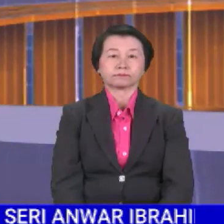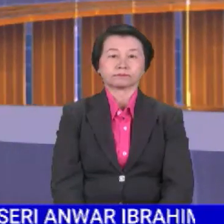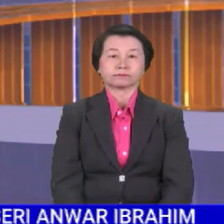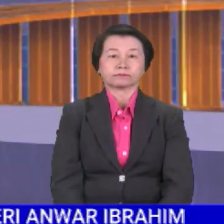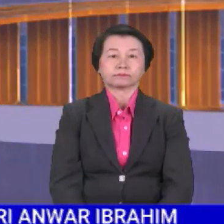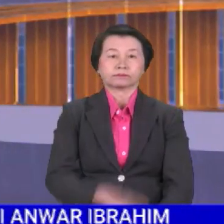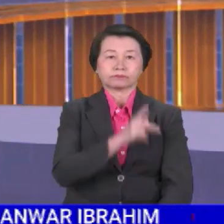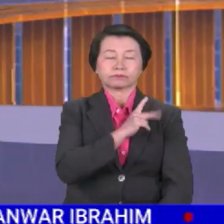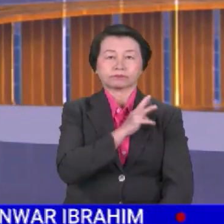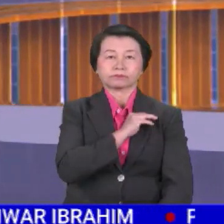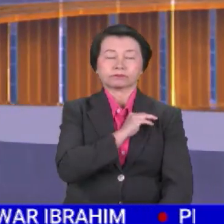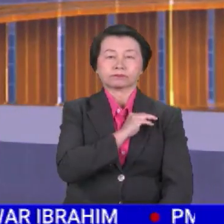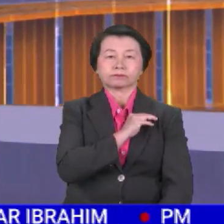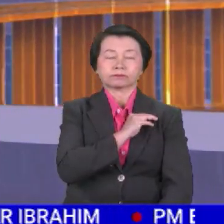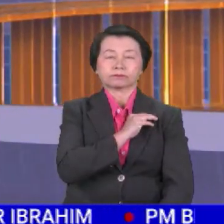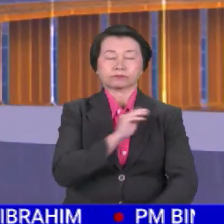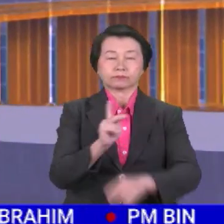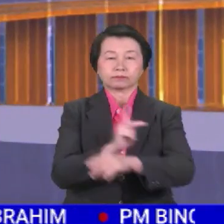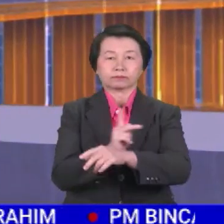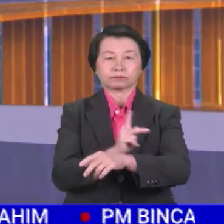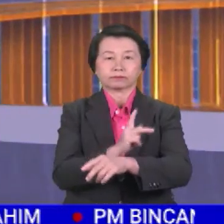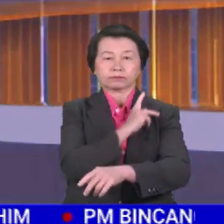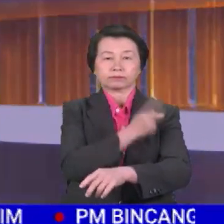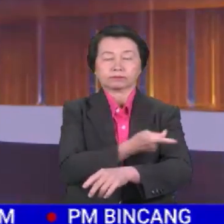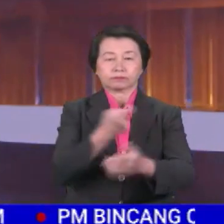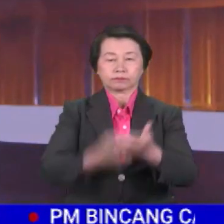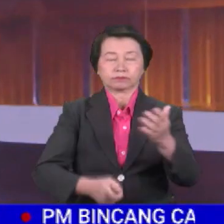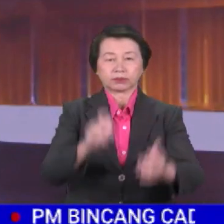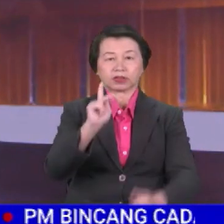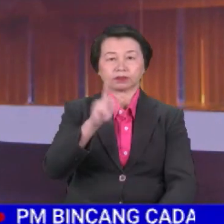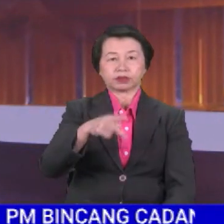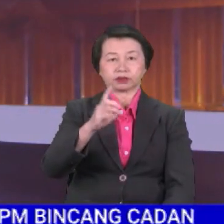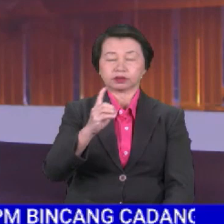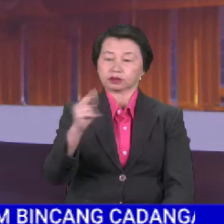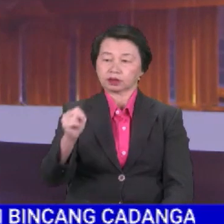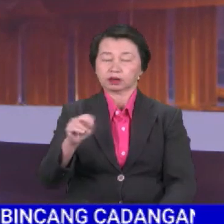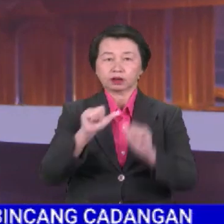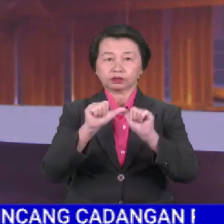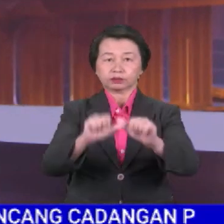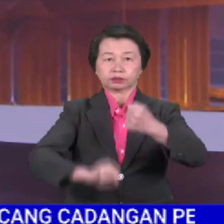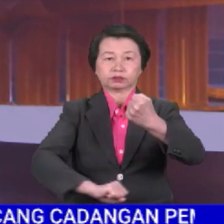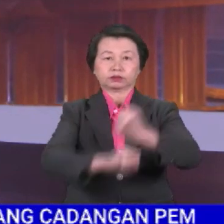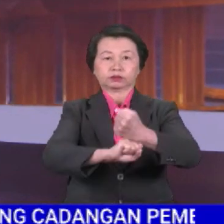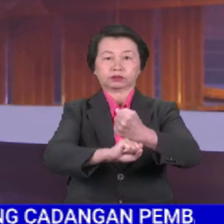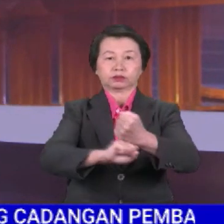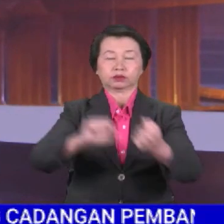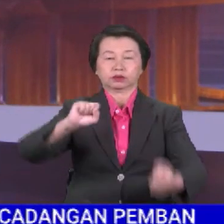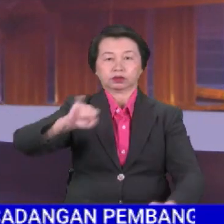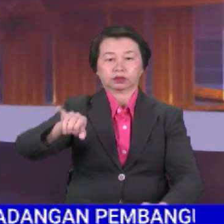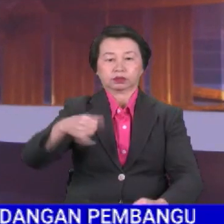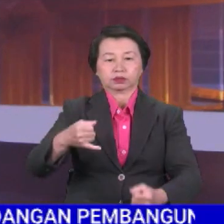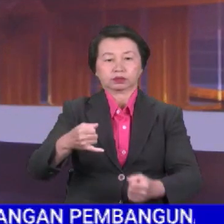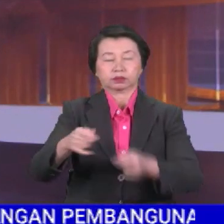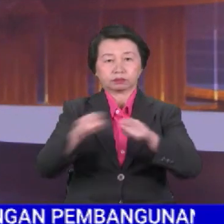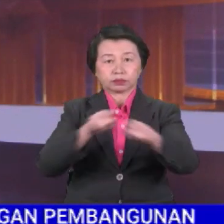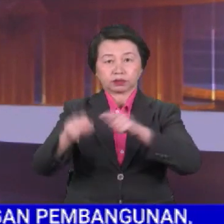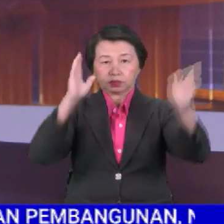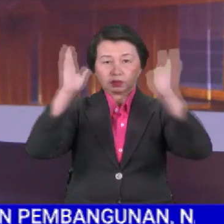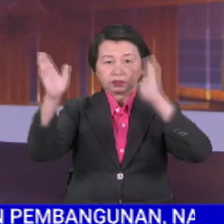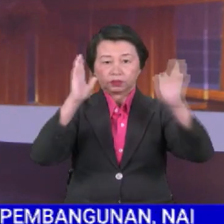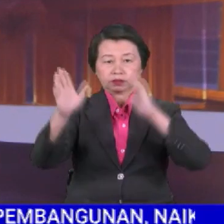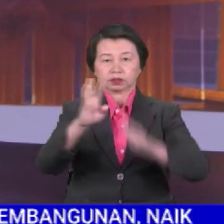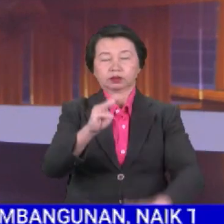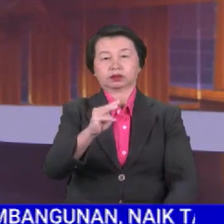Kementerian Perdagangan dalam negeri dan kosari hidup kevide n akan terus menyokong usaha persaingan